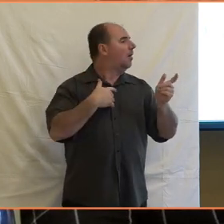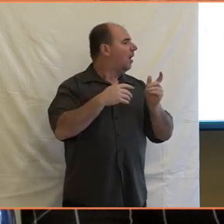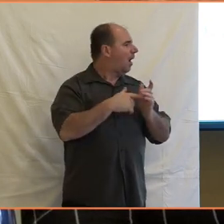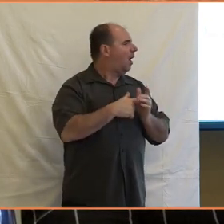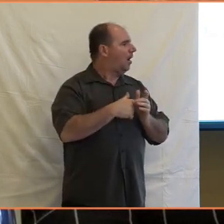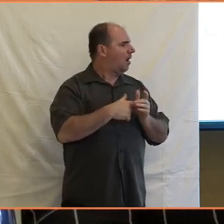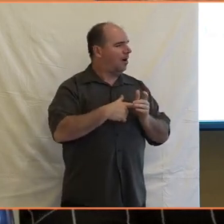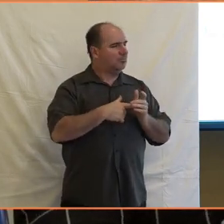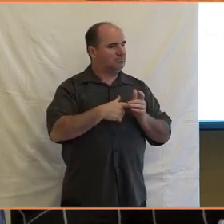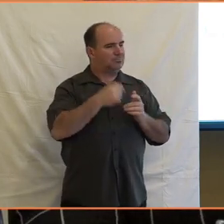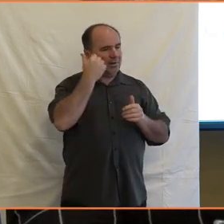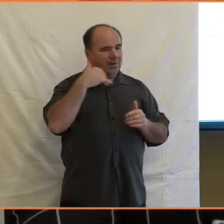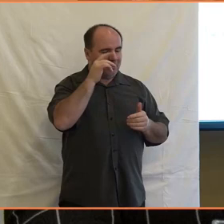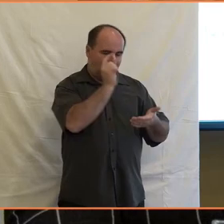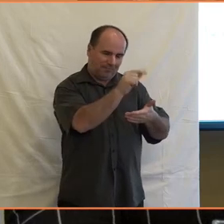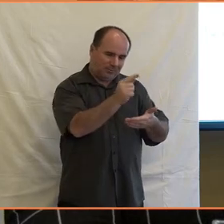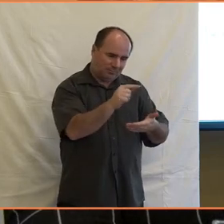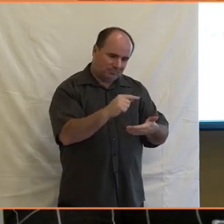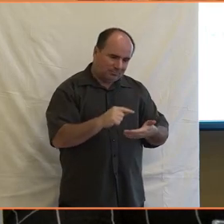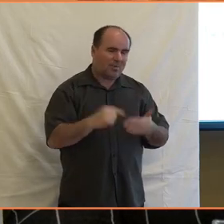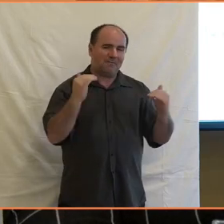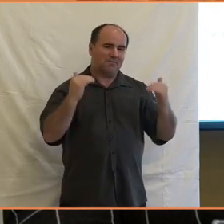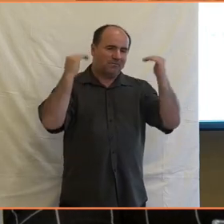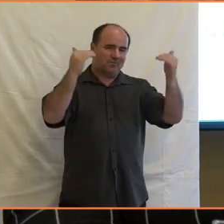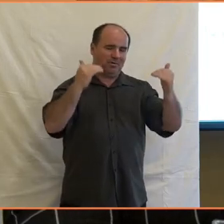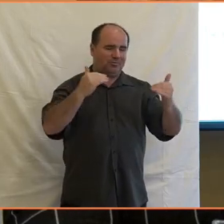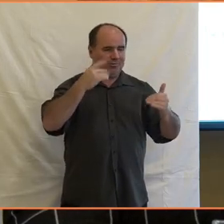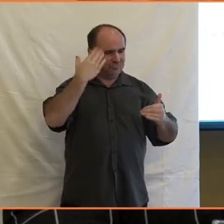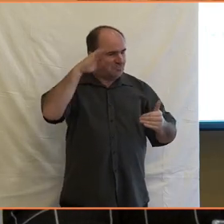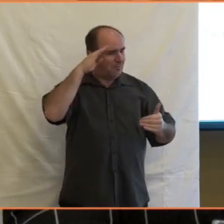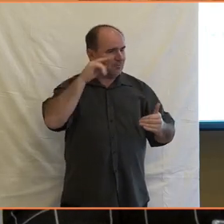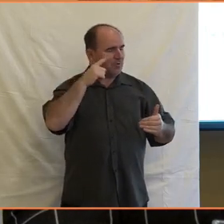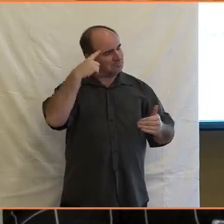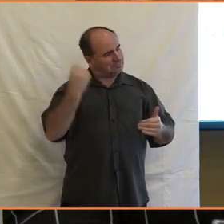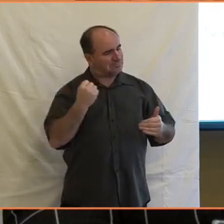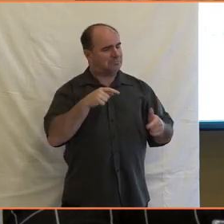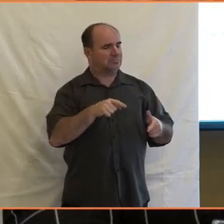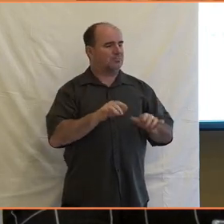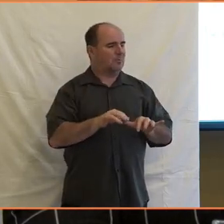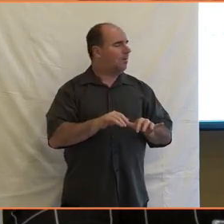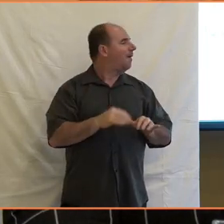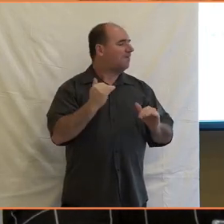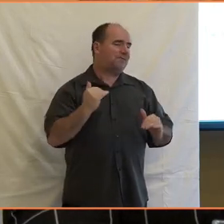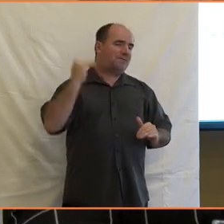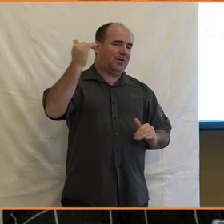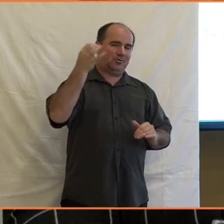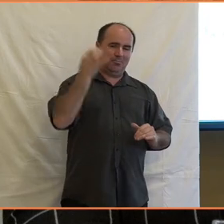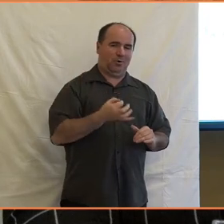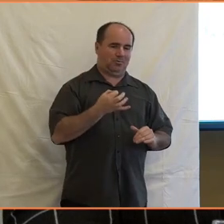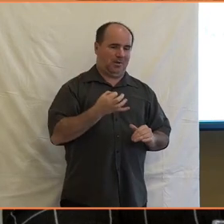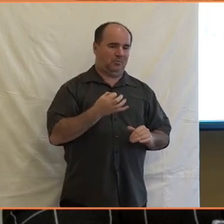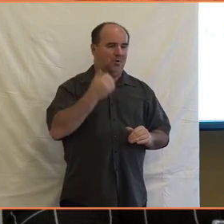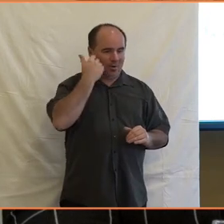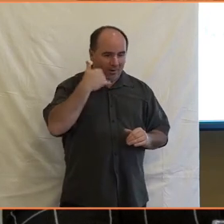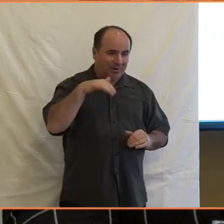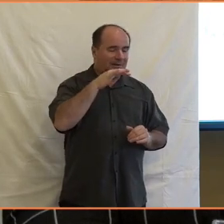tím méně lidí s těmi vyššími dovednostmi, ale obecně platí, že procento těch uživatelů, kteří dokážou